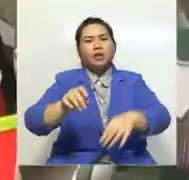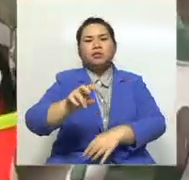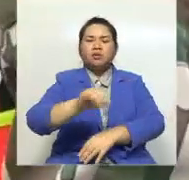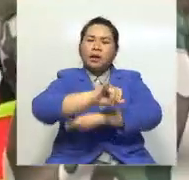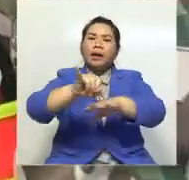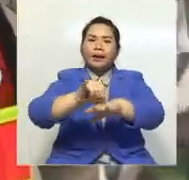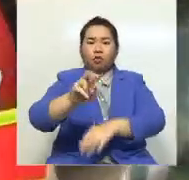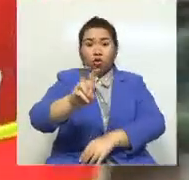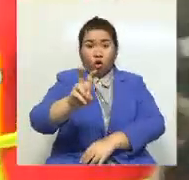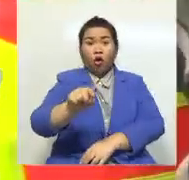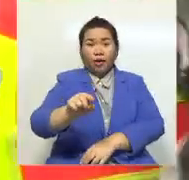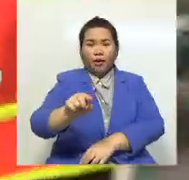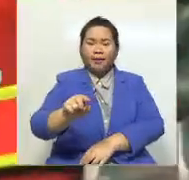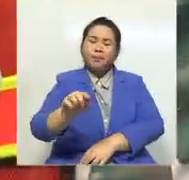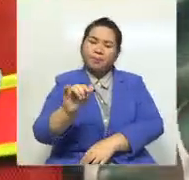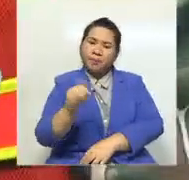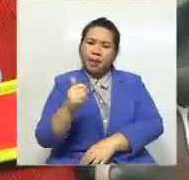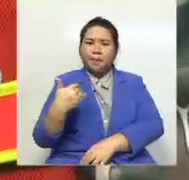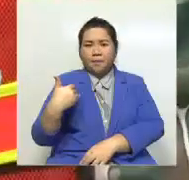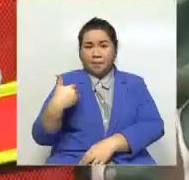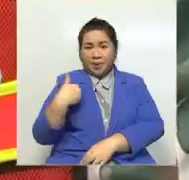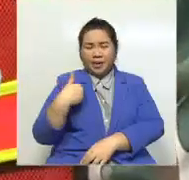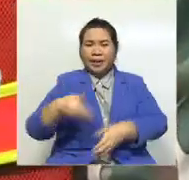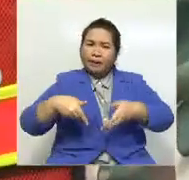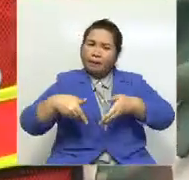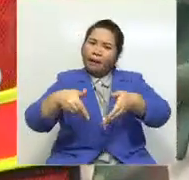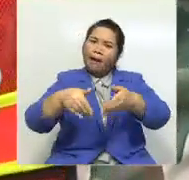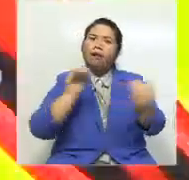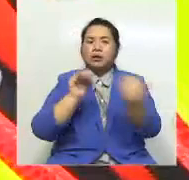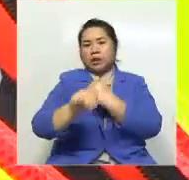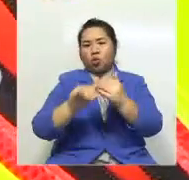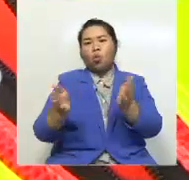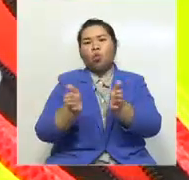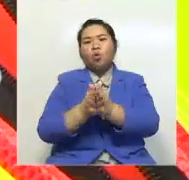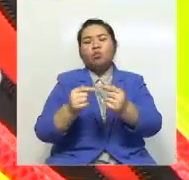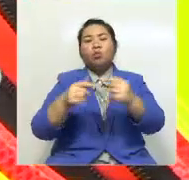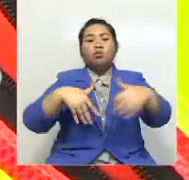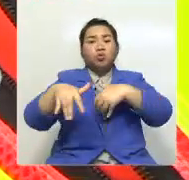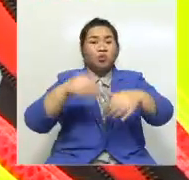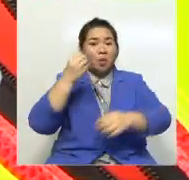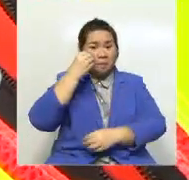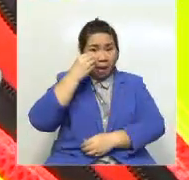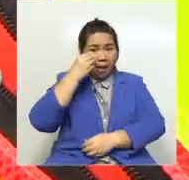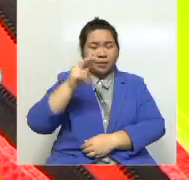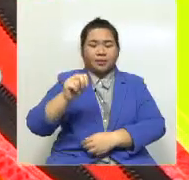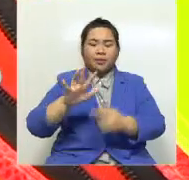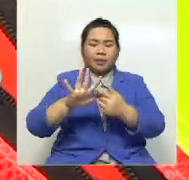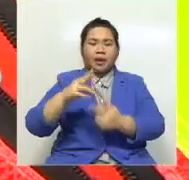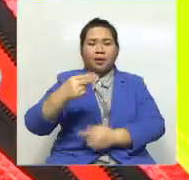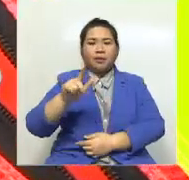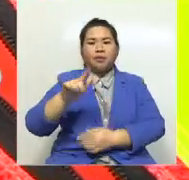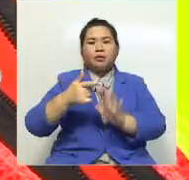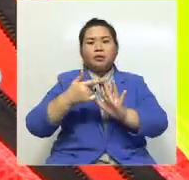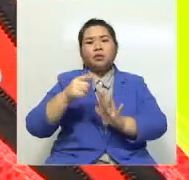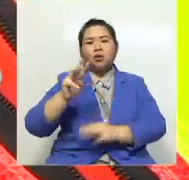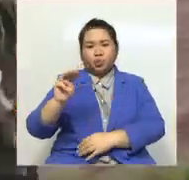ไร่แล้วก็อาจจะใช้เส้นทางคมนาคมร่วมกับชาวบ้านในชุมชนบ้านนาหลุมอีกด้วยค่ะแล้วก็อีกส่ว